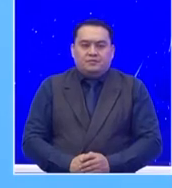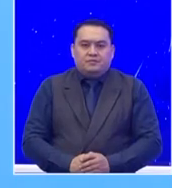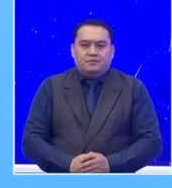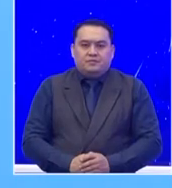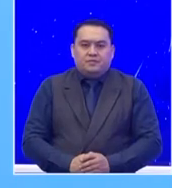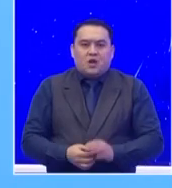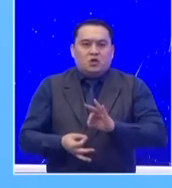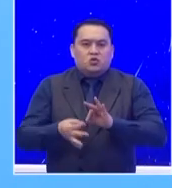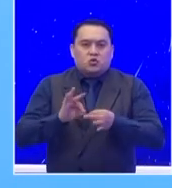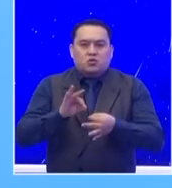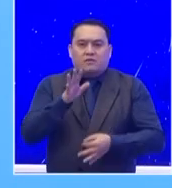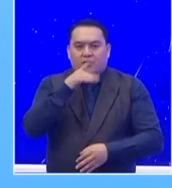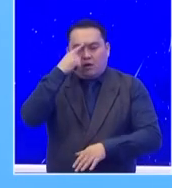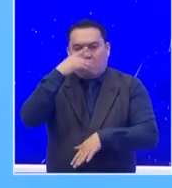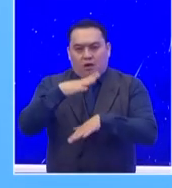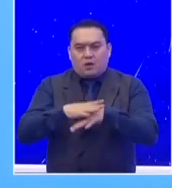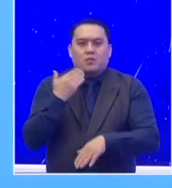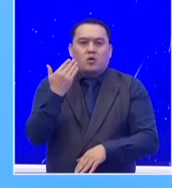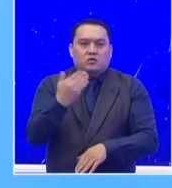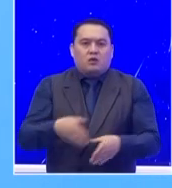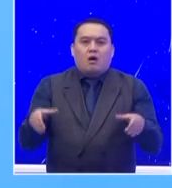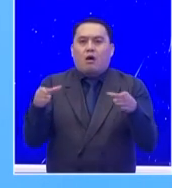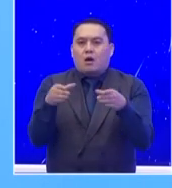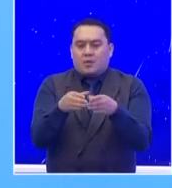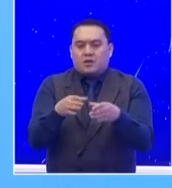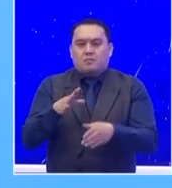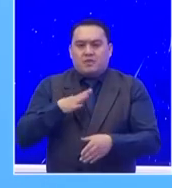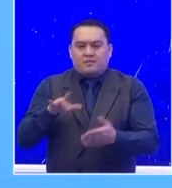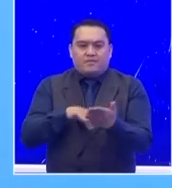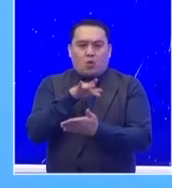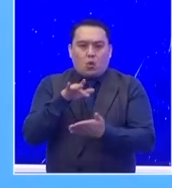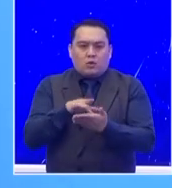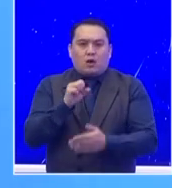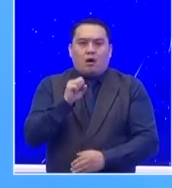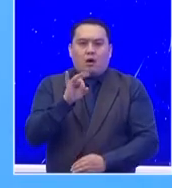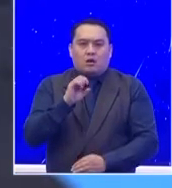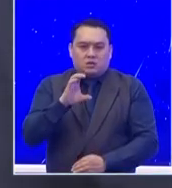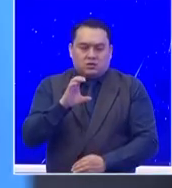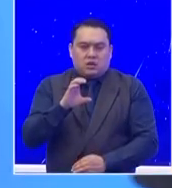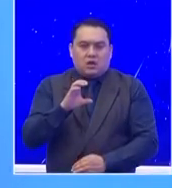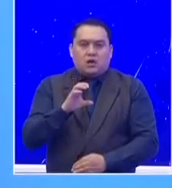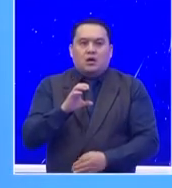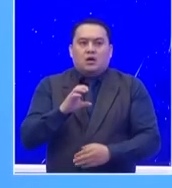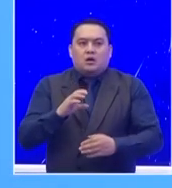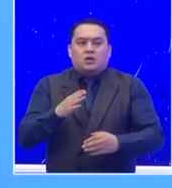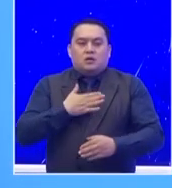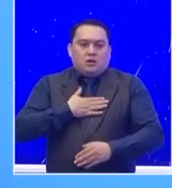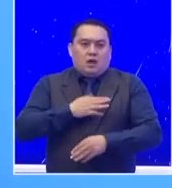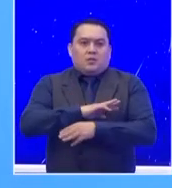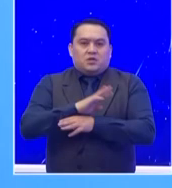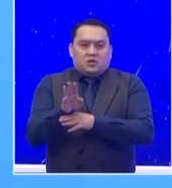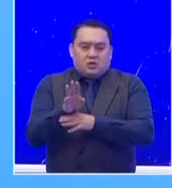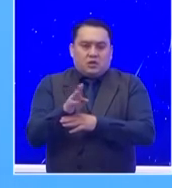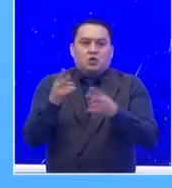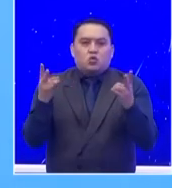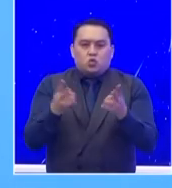В самый сложный период вы, Амандык Габасович, со своей командой были в городе Арыс и помогли обрести крышу над головой моим землякам.